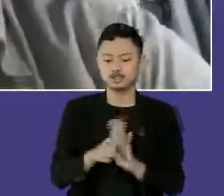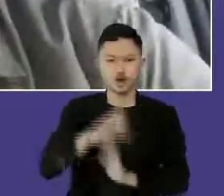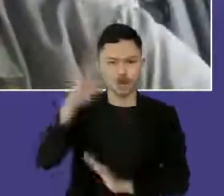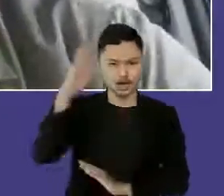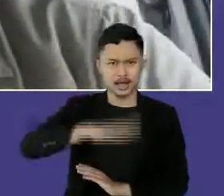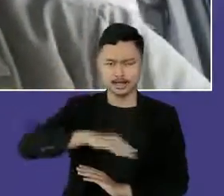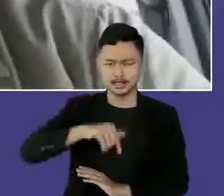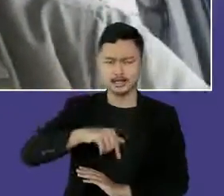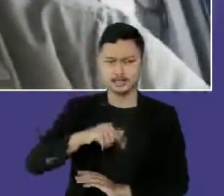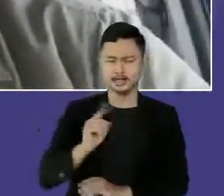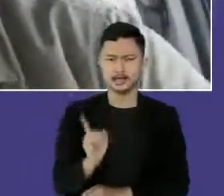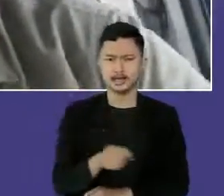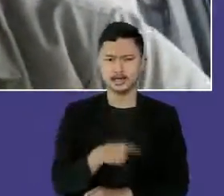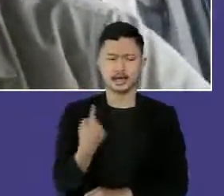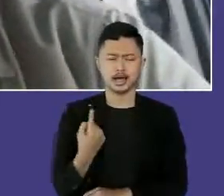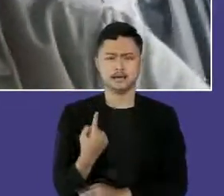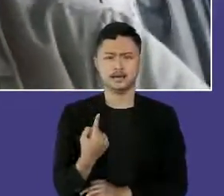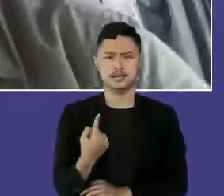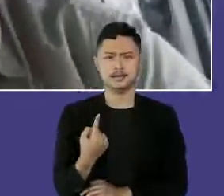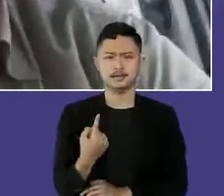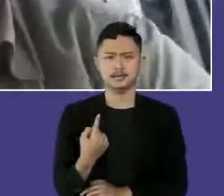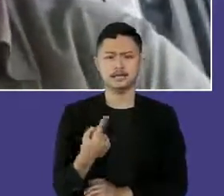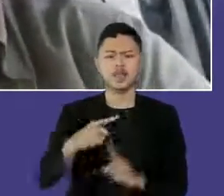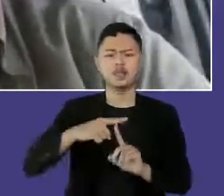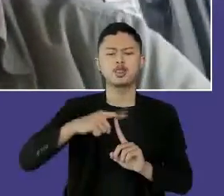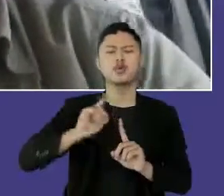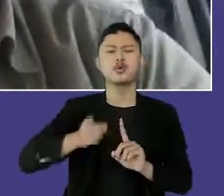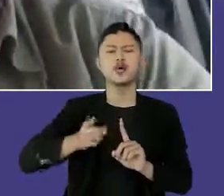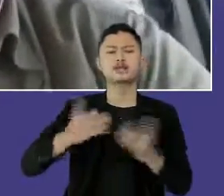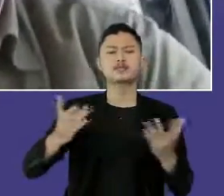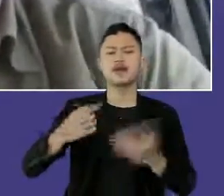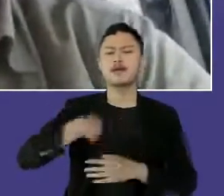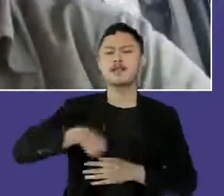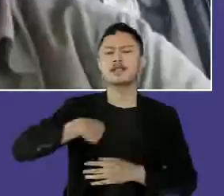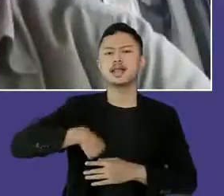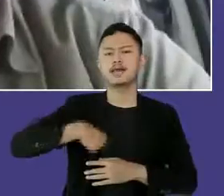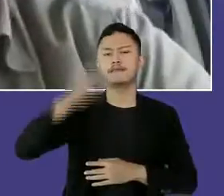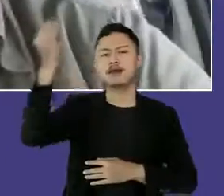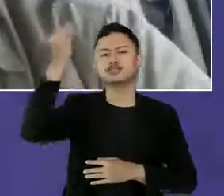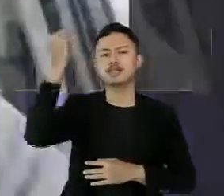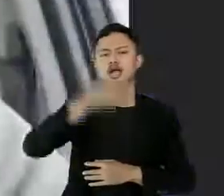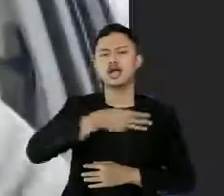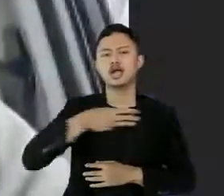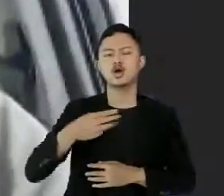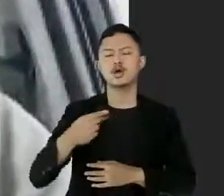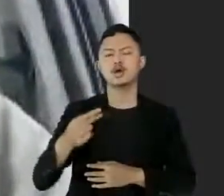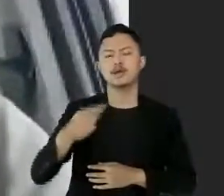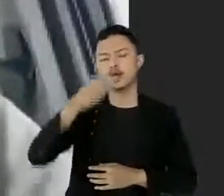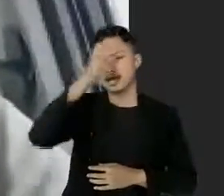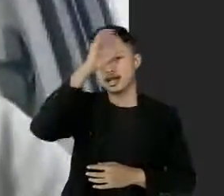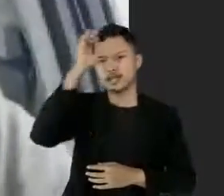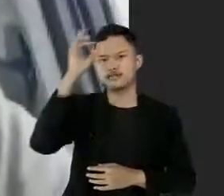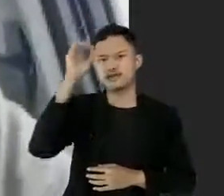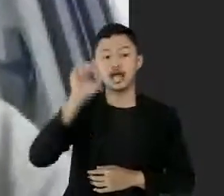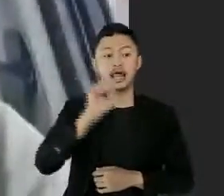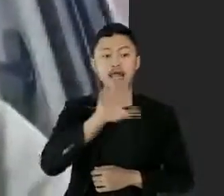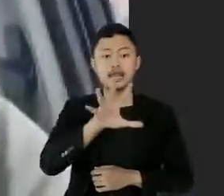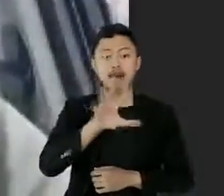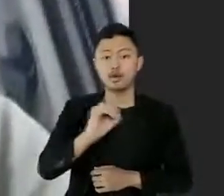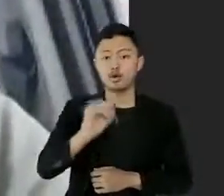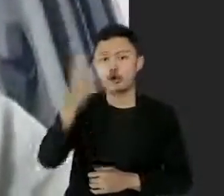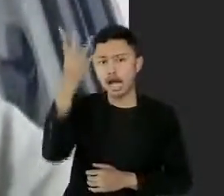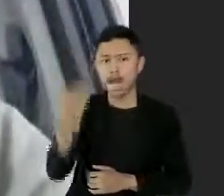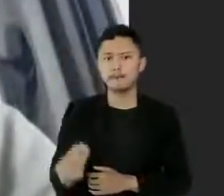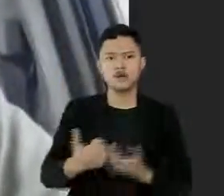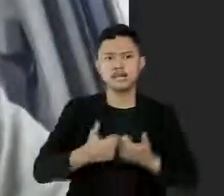ini kami juga dalam tugas dari Kemenpar, kita keliling di 50 desa wisata terbaik di Indonesia.